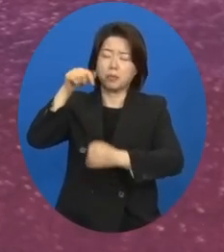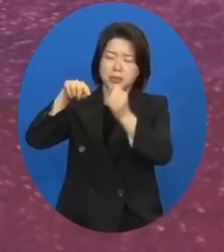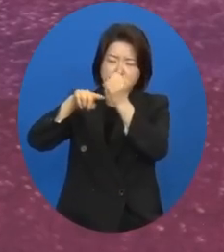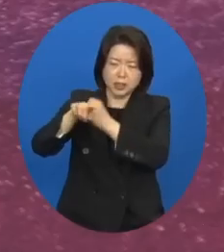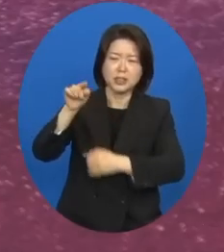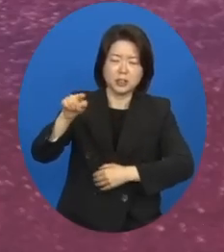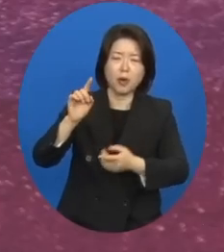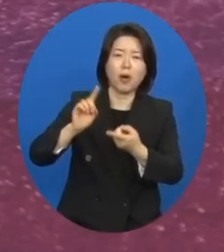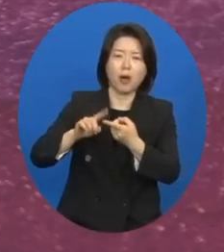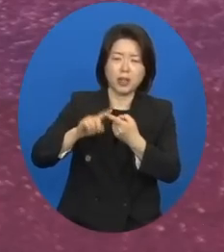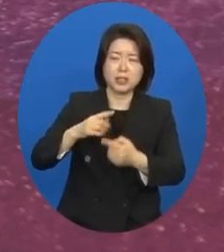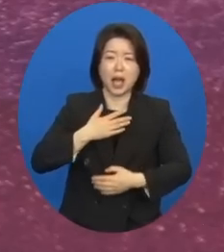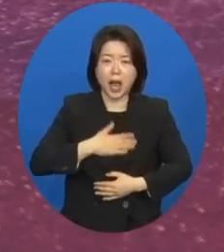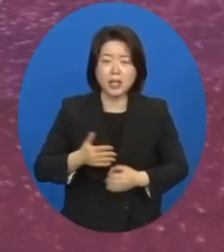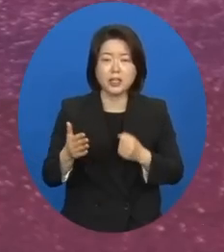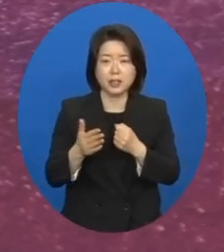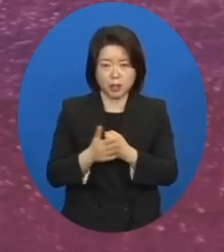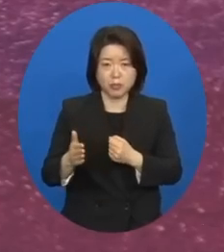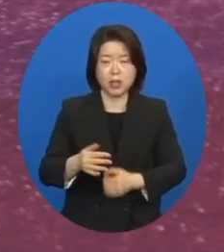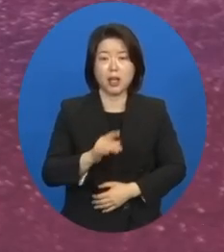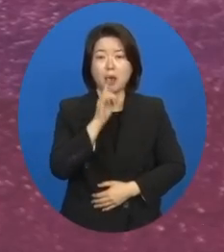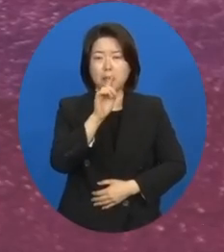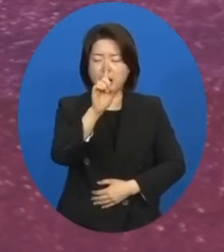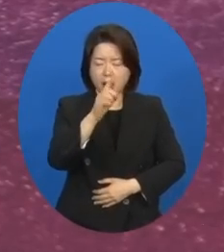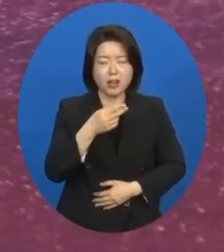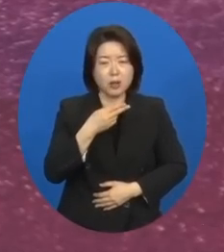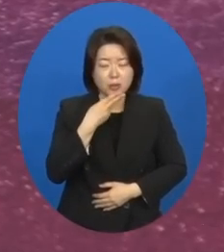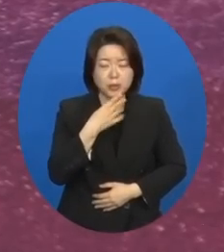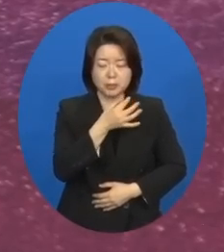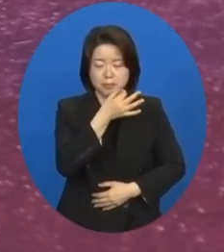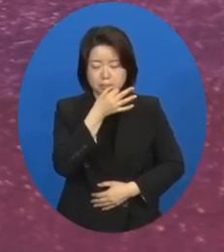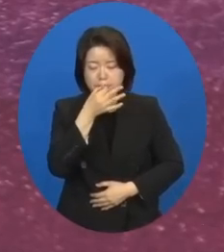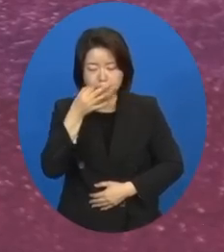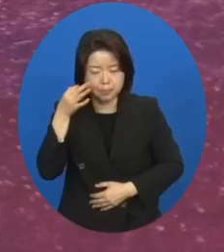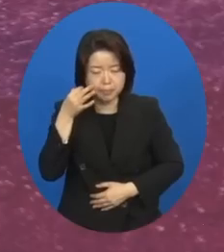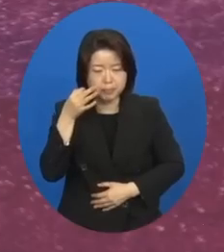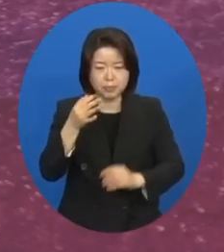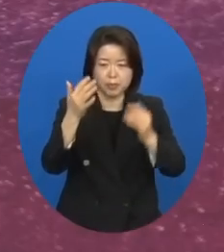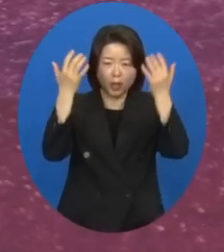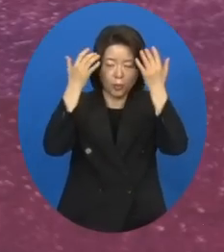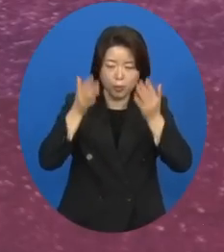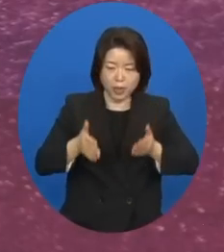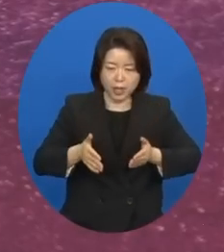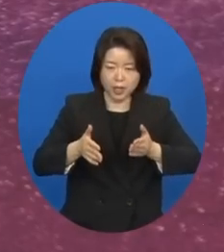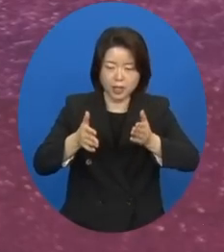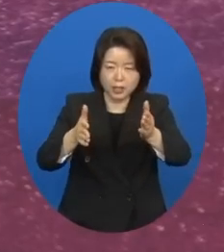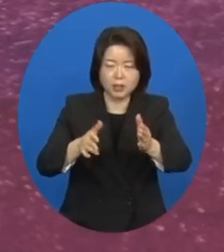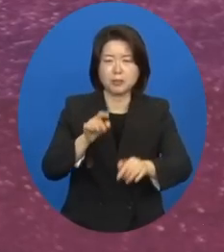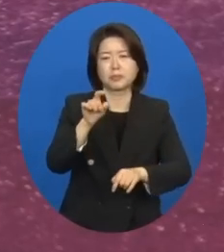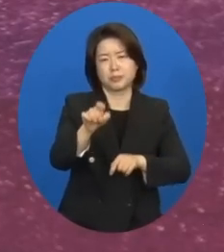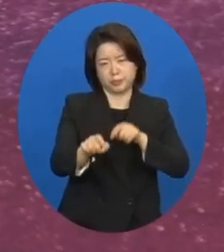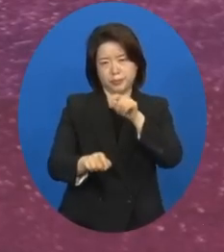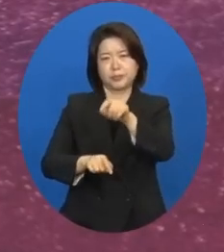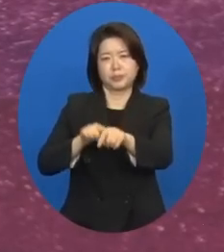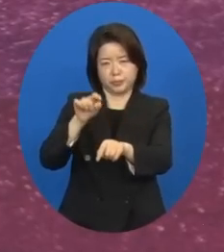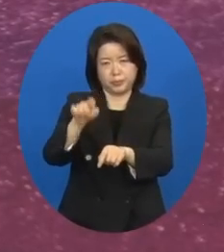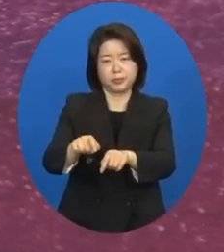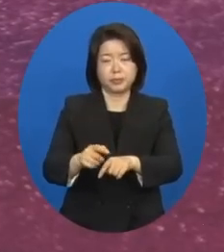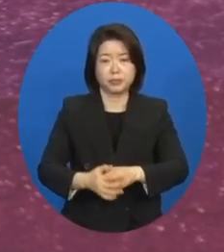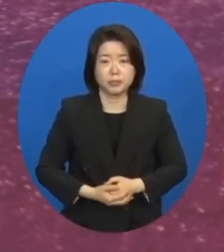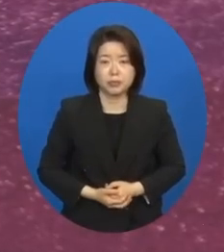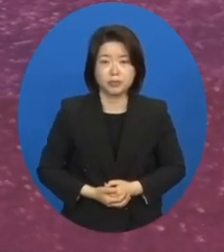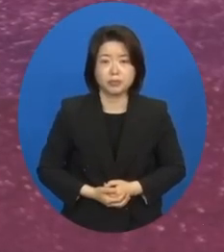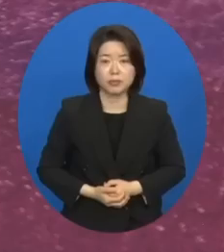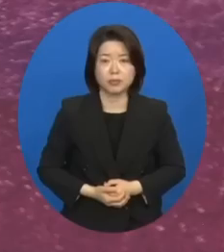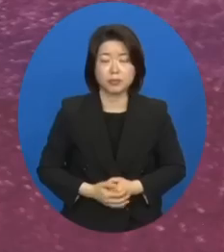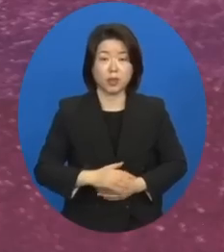때문에 묵묵히 침묵을 선택하시고 고난의 길로 가시는 것입니다. 여러분, 우리의 삶도